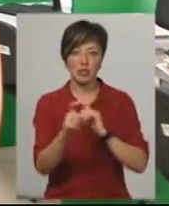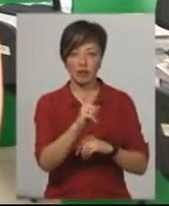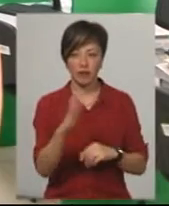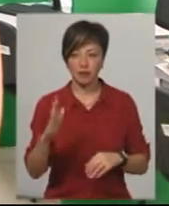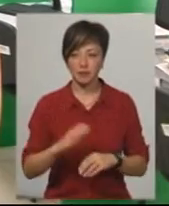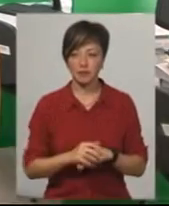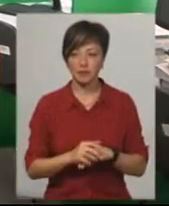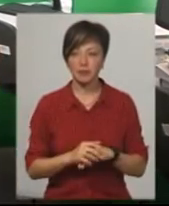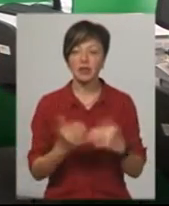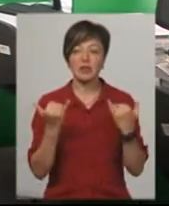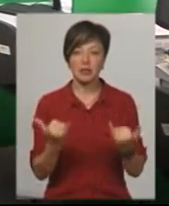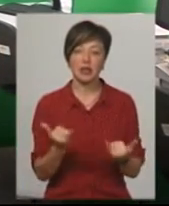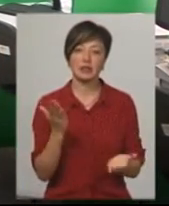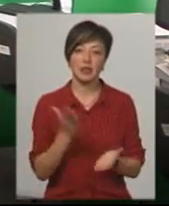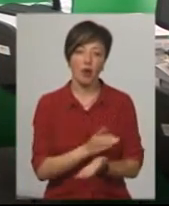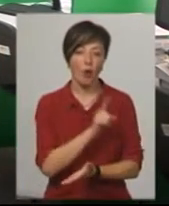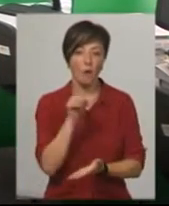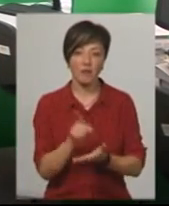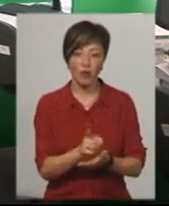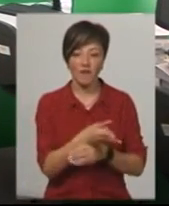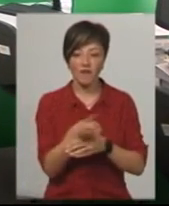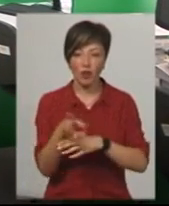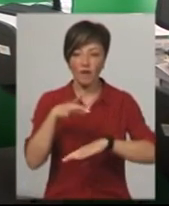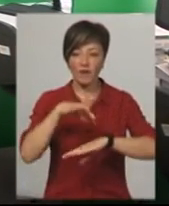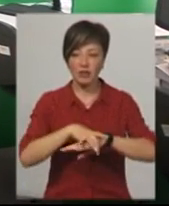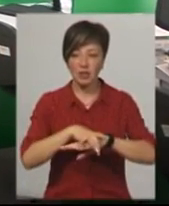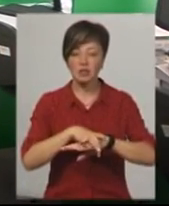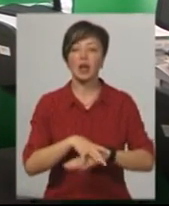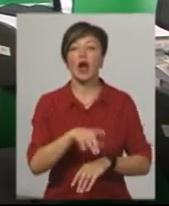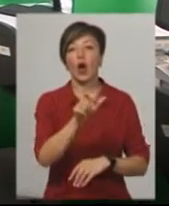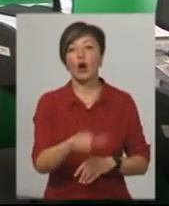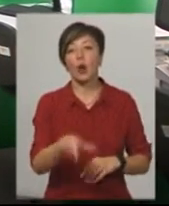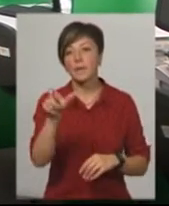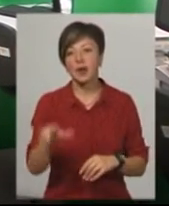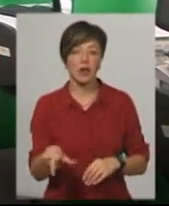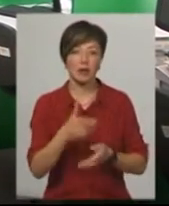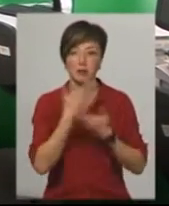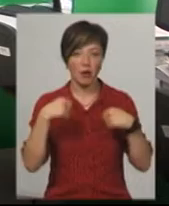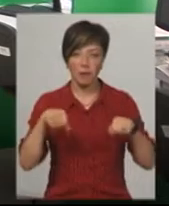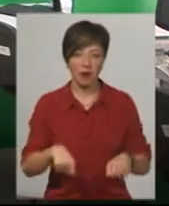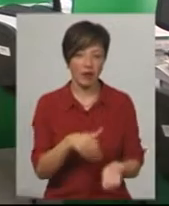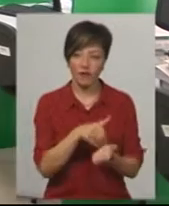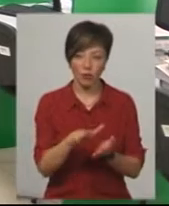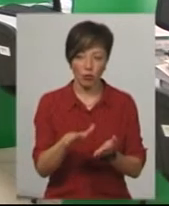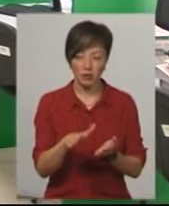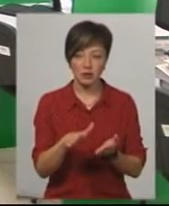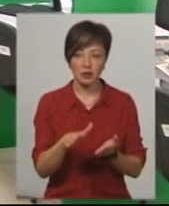хвилин. Зараз вже є обов'язкова відеофіксація. Громадяни не мають права відмовитися.